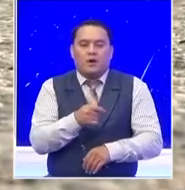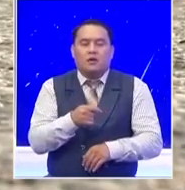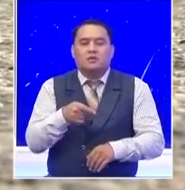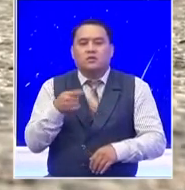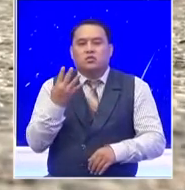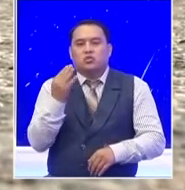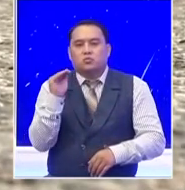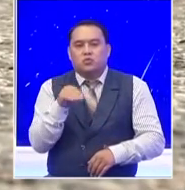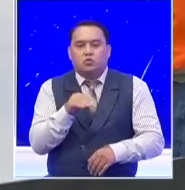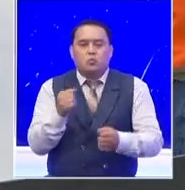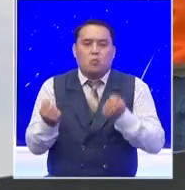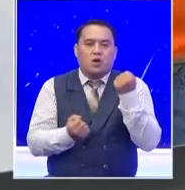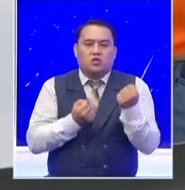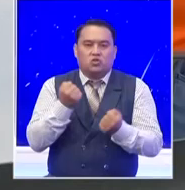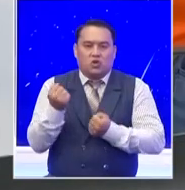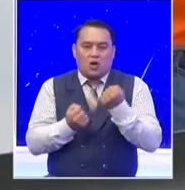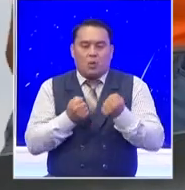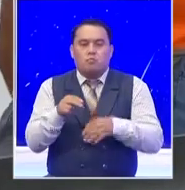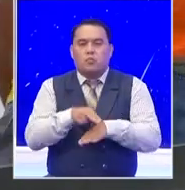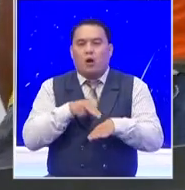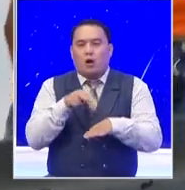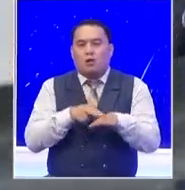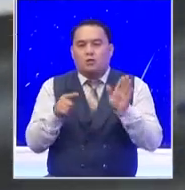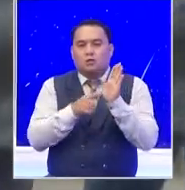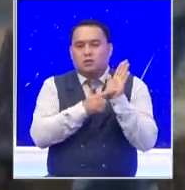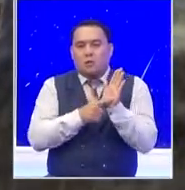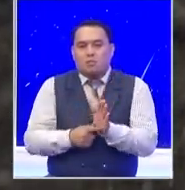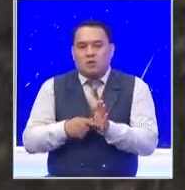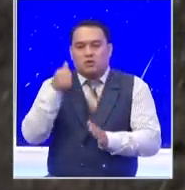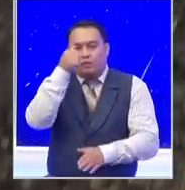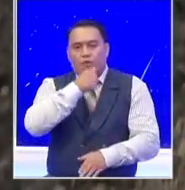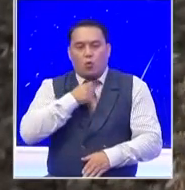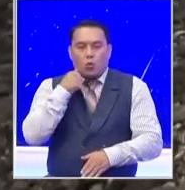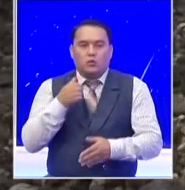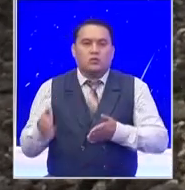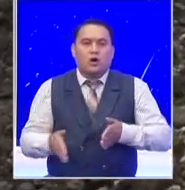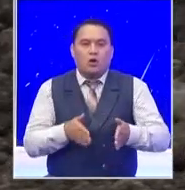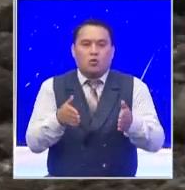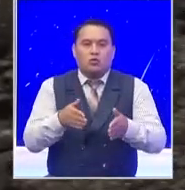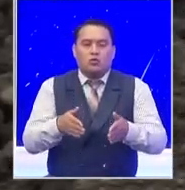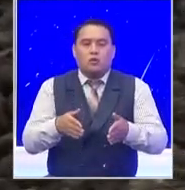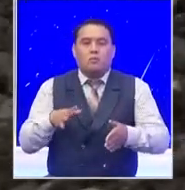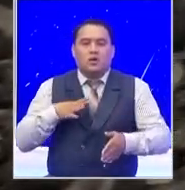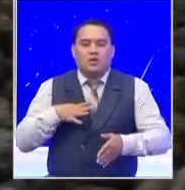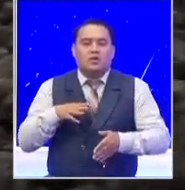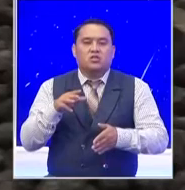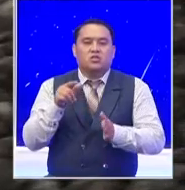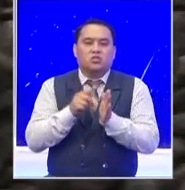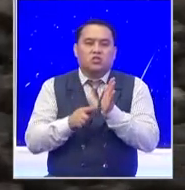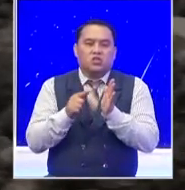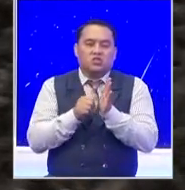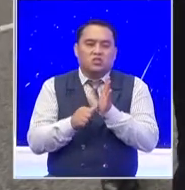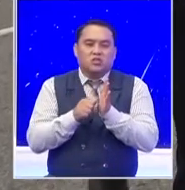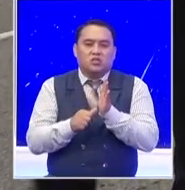4,5 тысяч машин. По словам полицейских, за 7 месяцев текущего года на данной автомагистрали произошло уже более 60 ДТП.